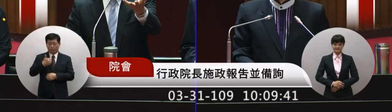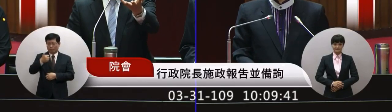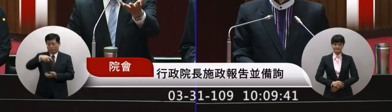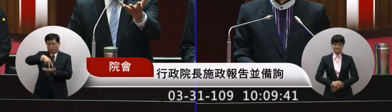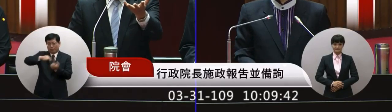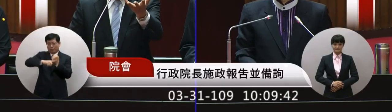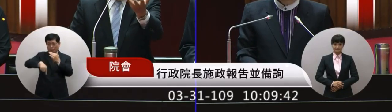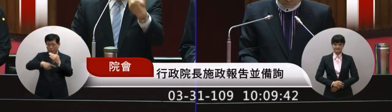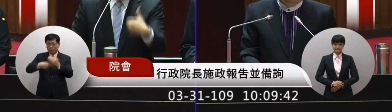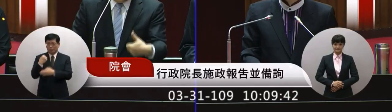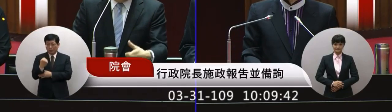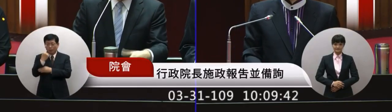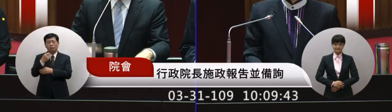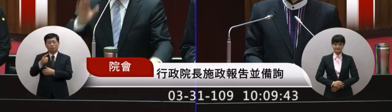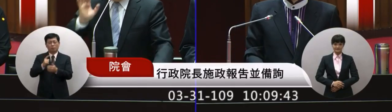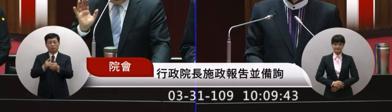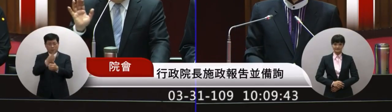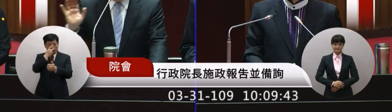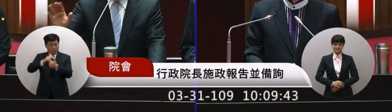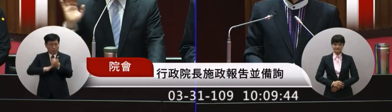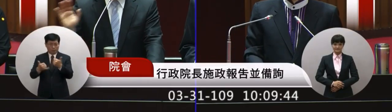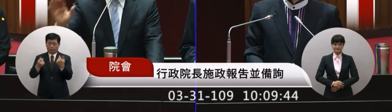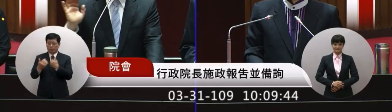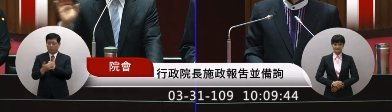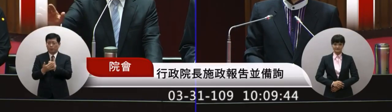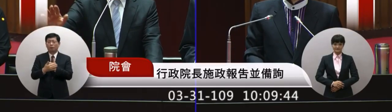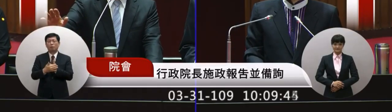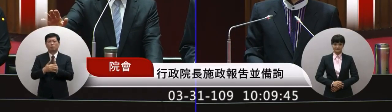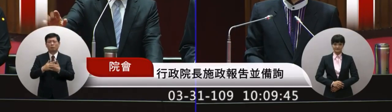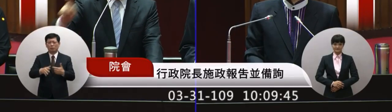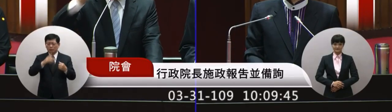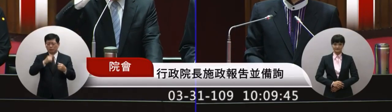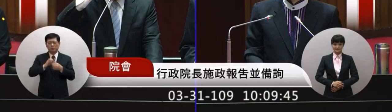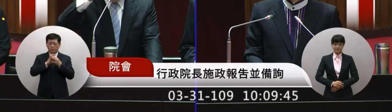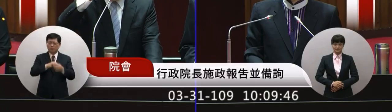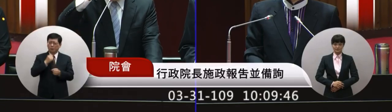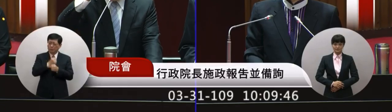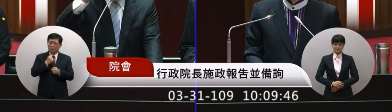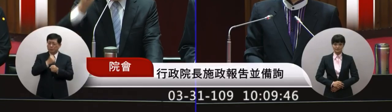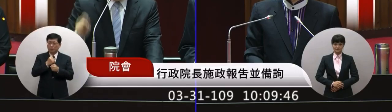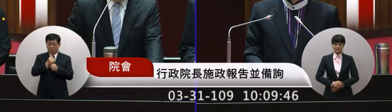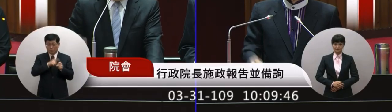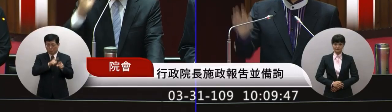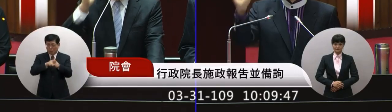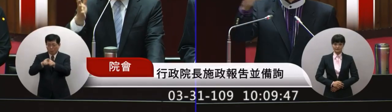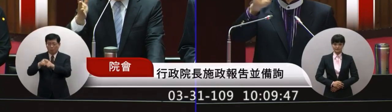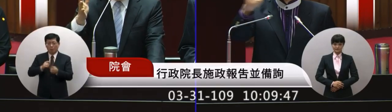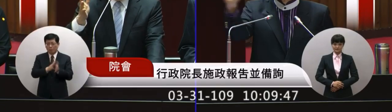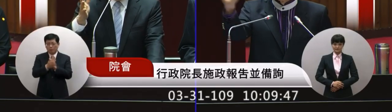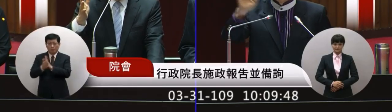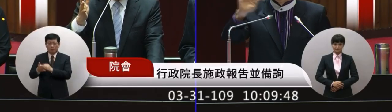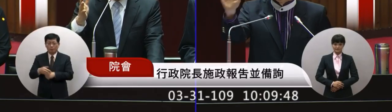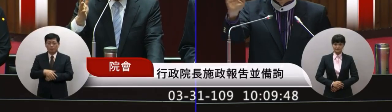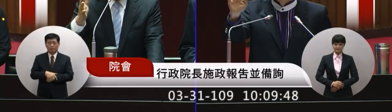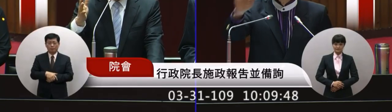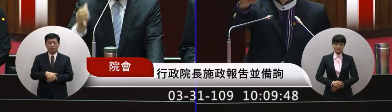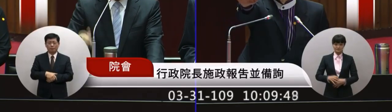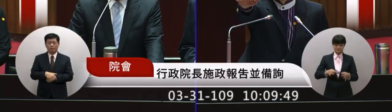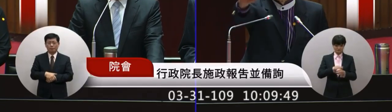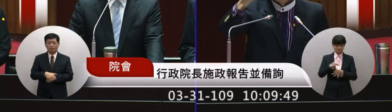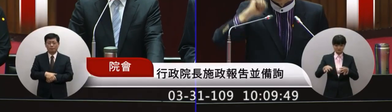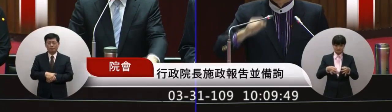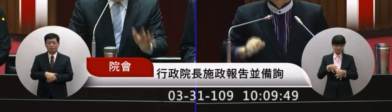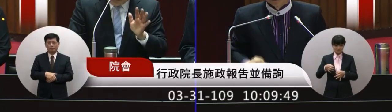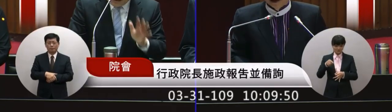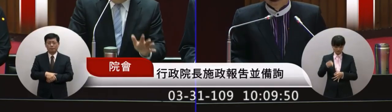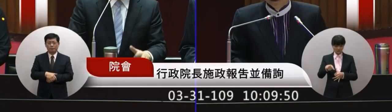院安尼支持，包括委员有支持，都一直做得对啦吼。这随着疫情变化， 所以不需要经济的陈时中，你